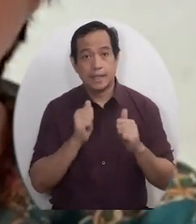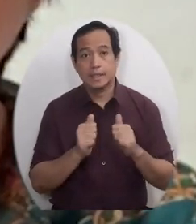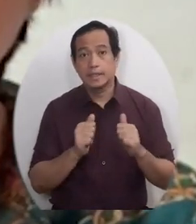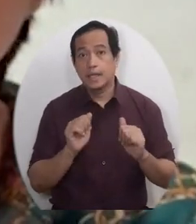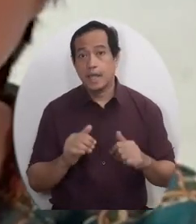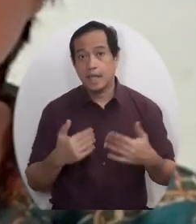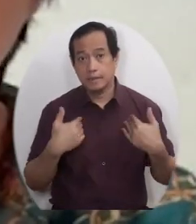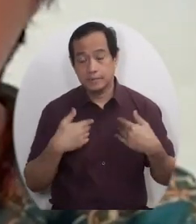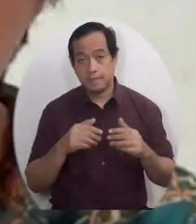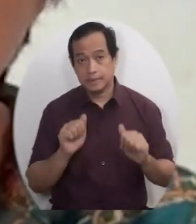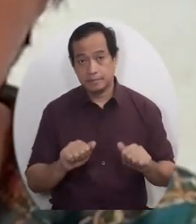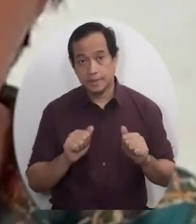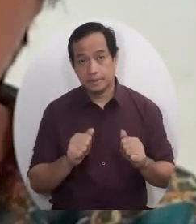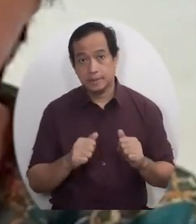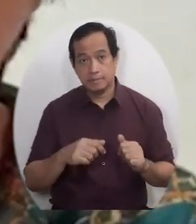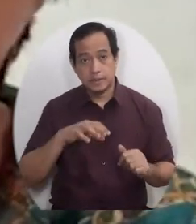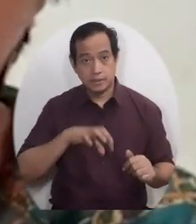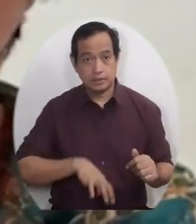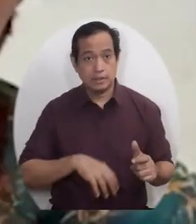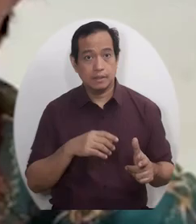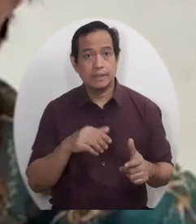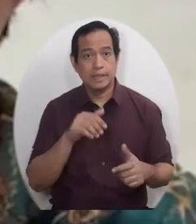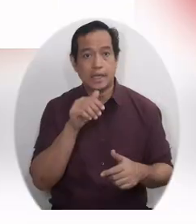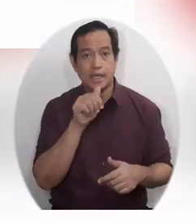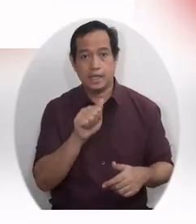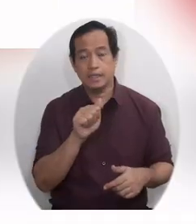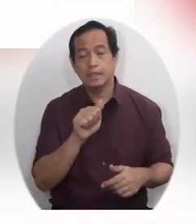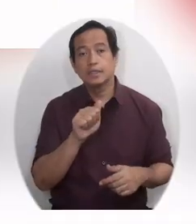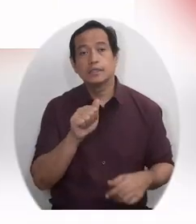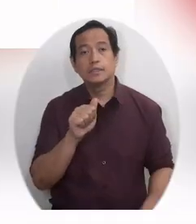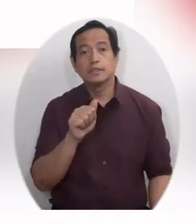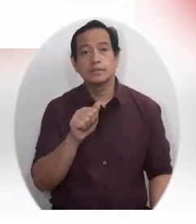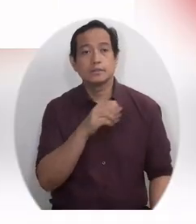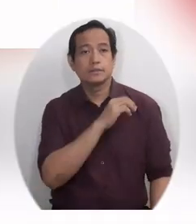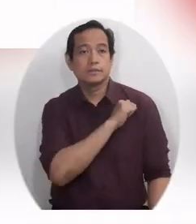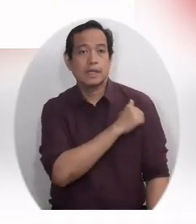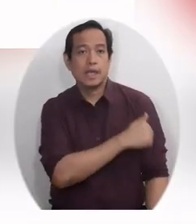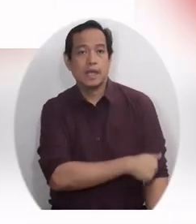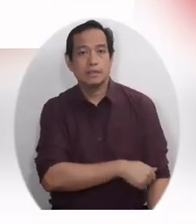siya. A, arm, kamay.